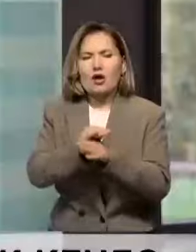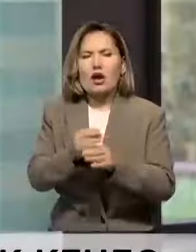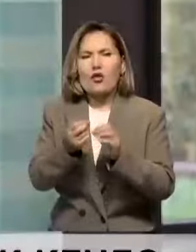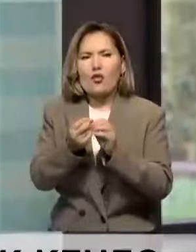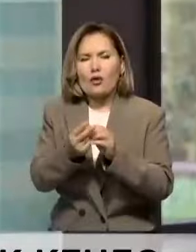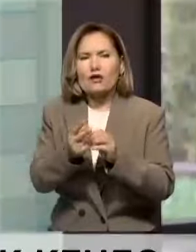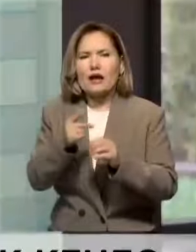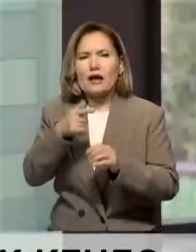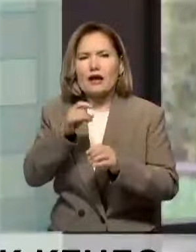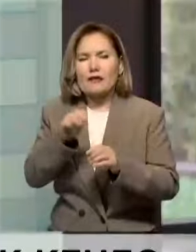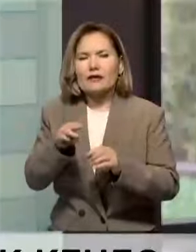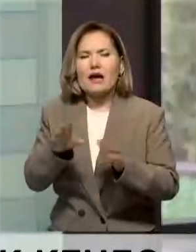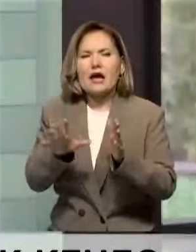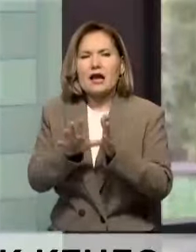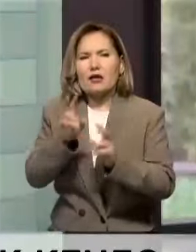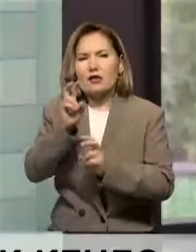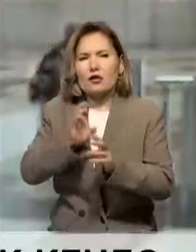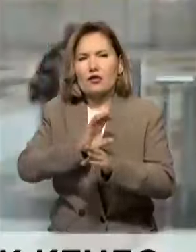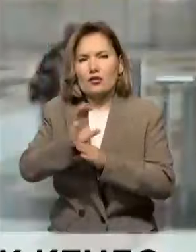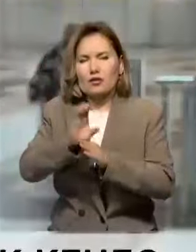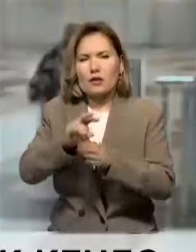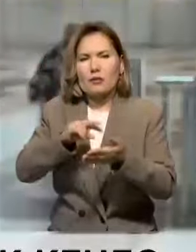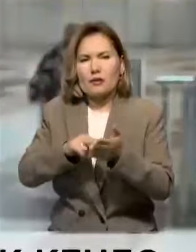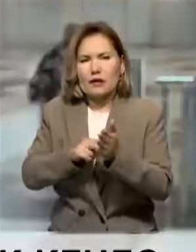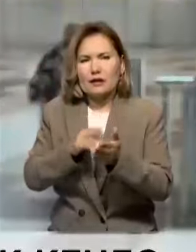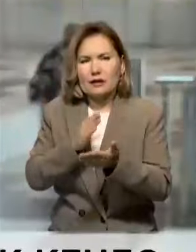12 гигаватт электр қуатын өндіріп бермек.